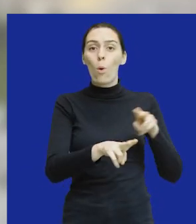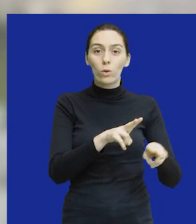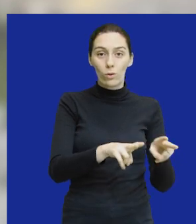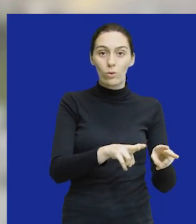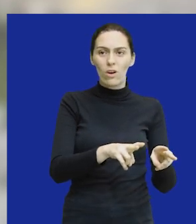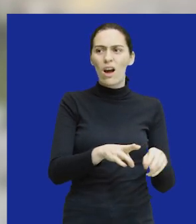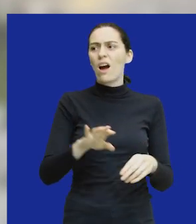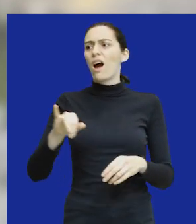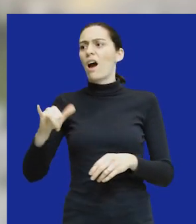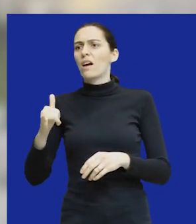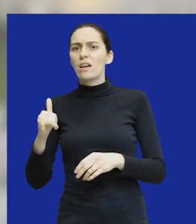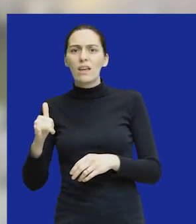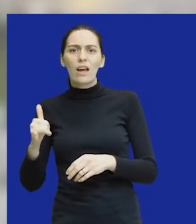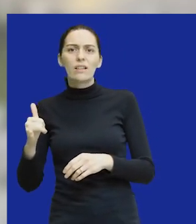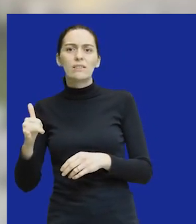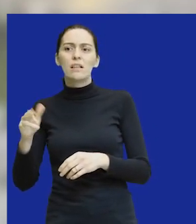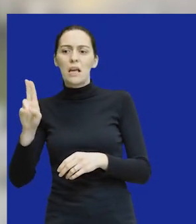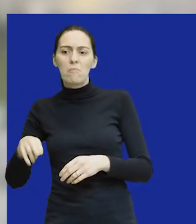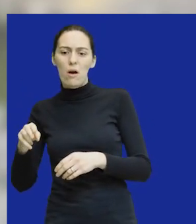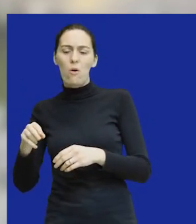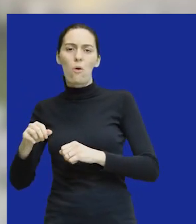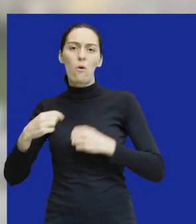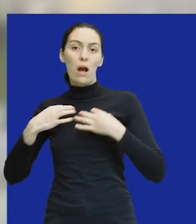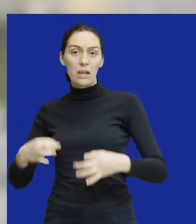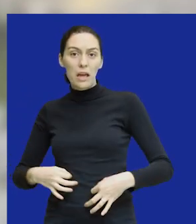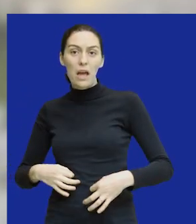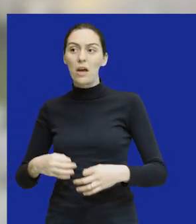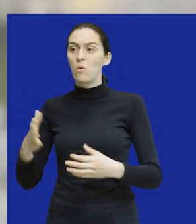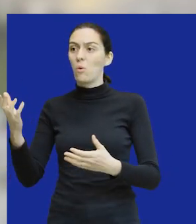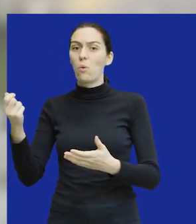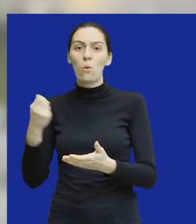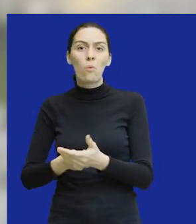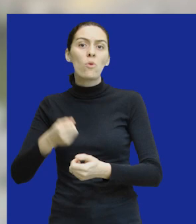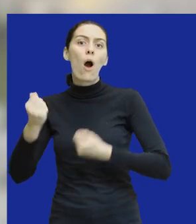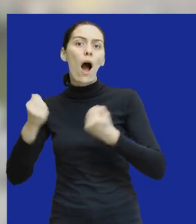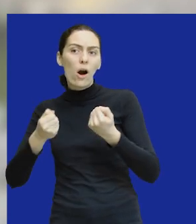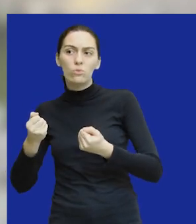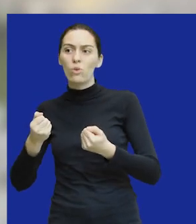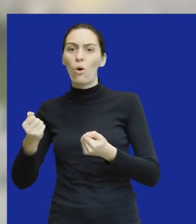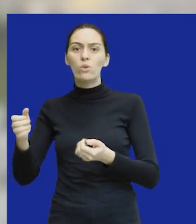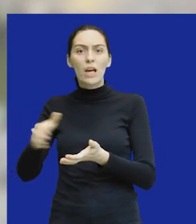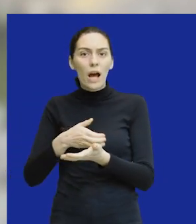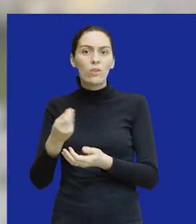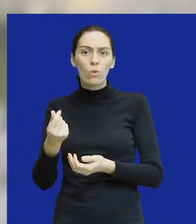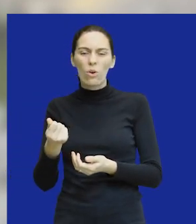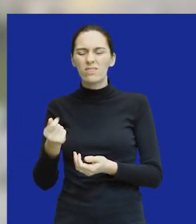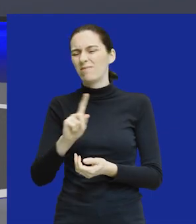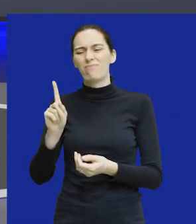ostvario karijeru, jesi li zaradio uvoliko, jesi li kupio onako ili ovako auto, to na kraju sasvim